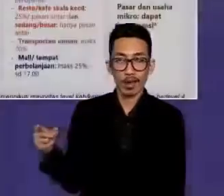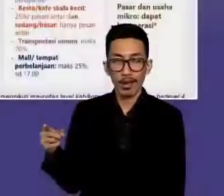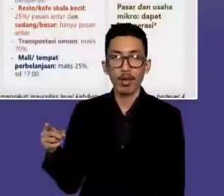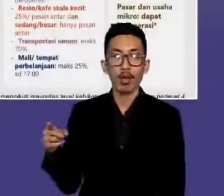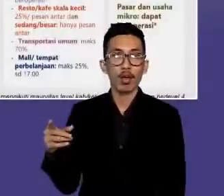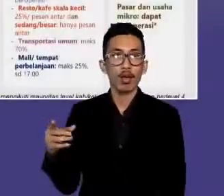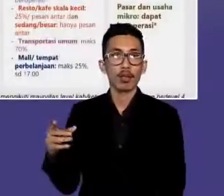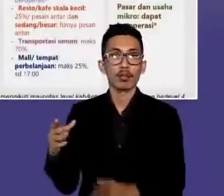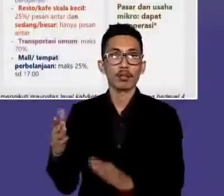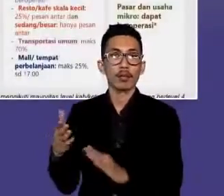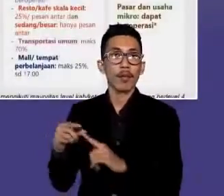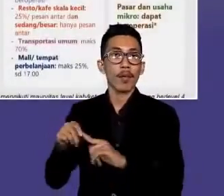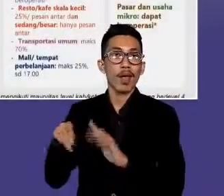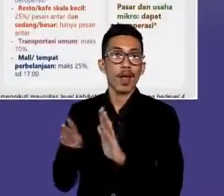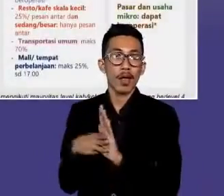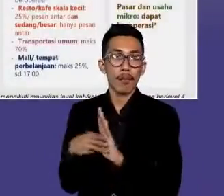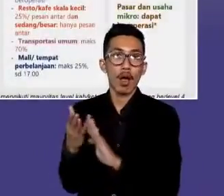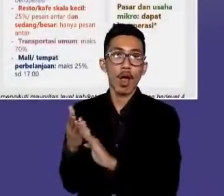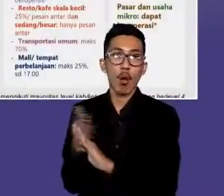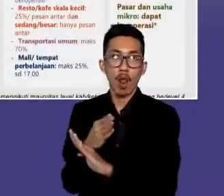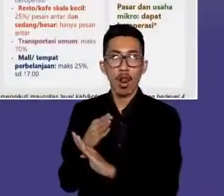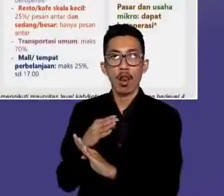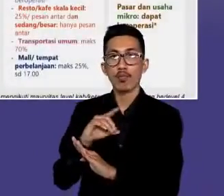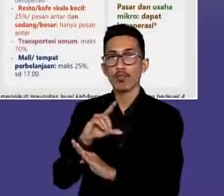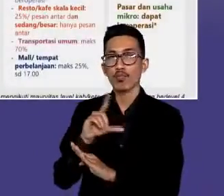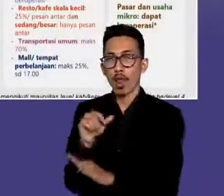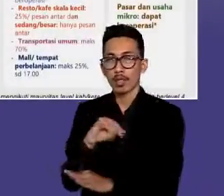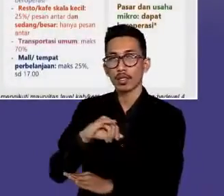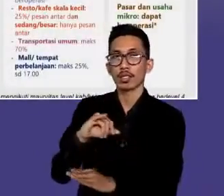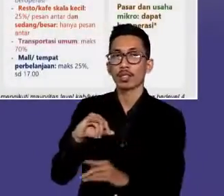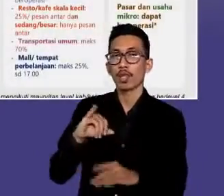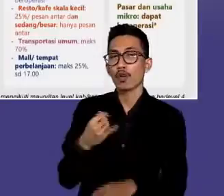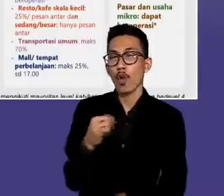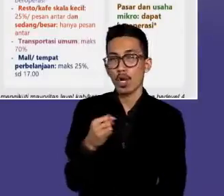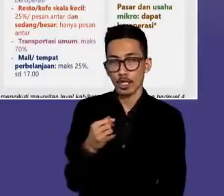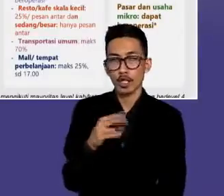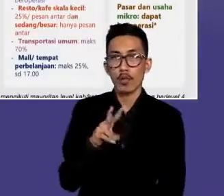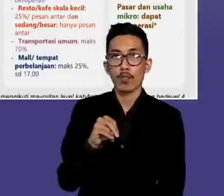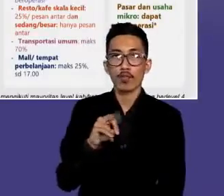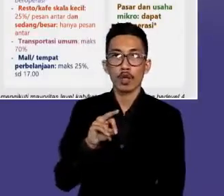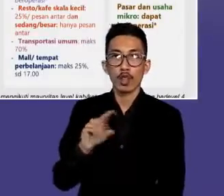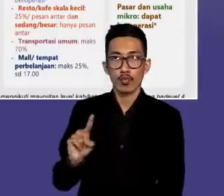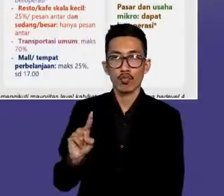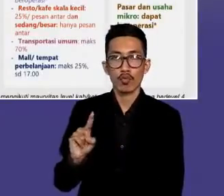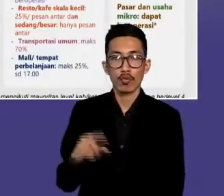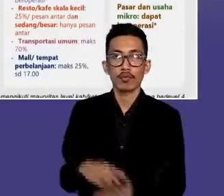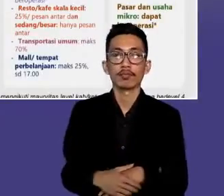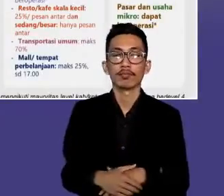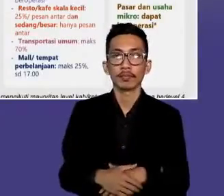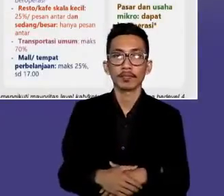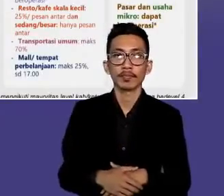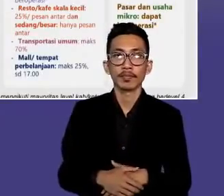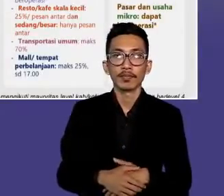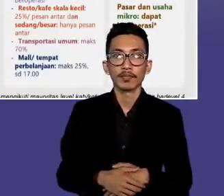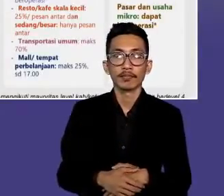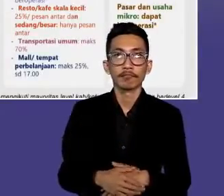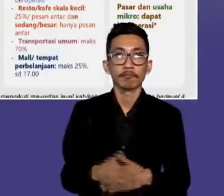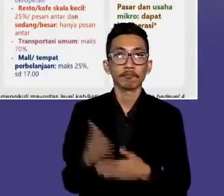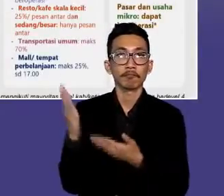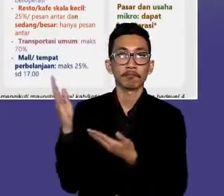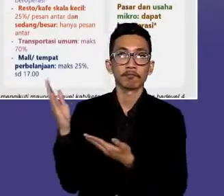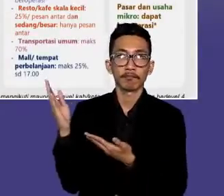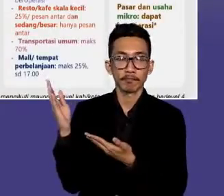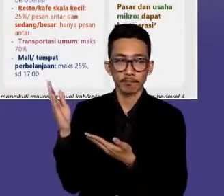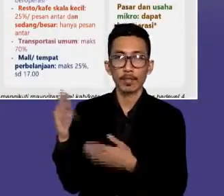2020-2030 bpkm dibulan Januari 2021 Indonesia hanya mengacu kepada sistem